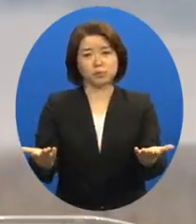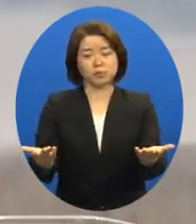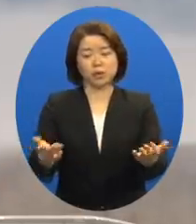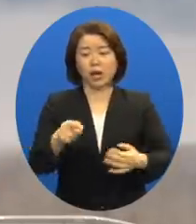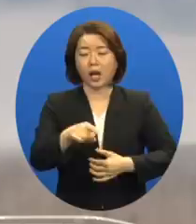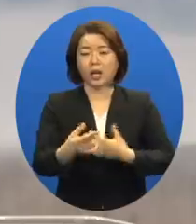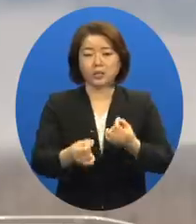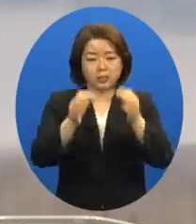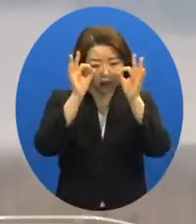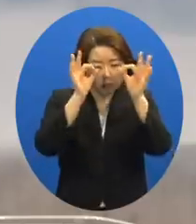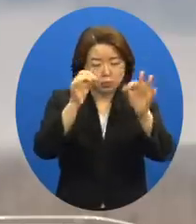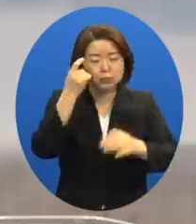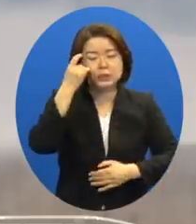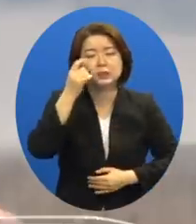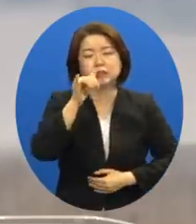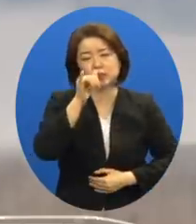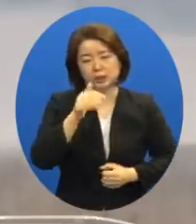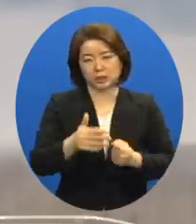그렇게 보이는 거죠.